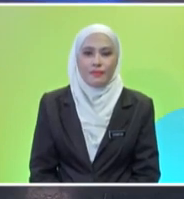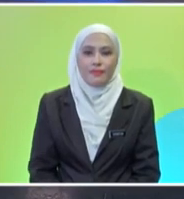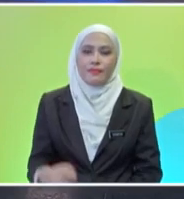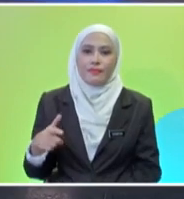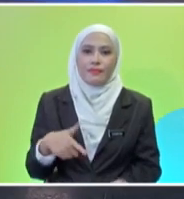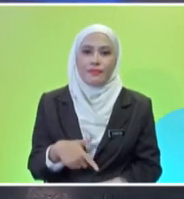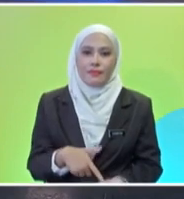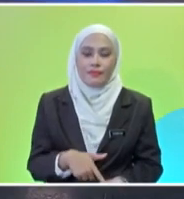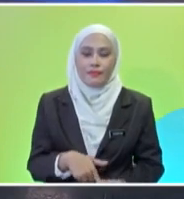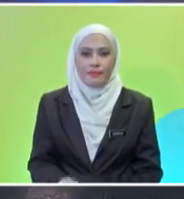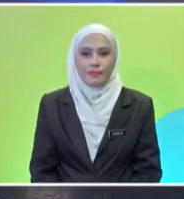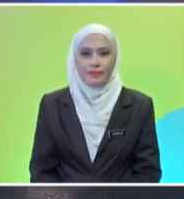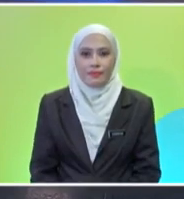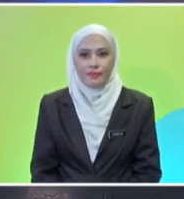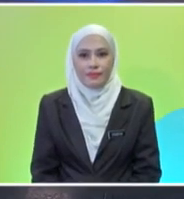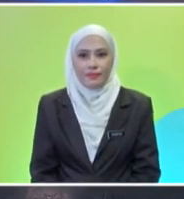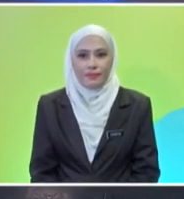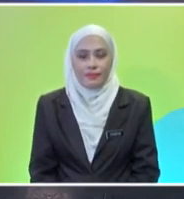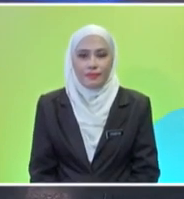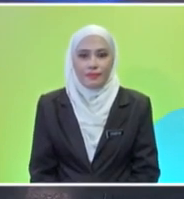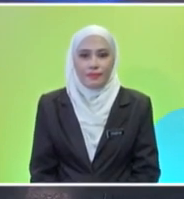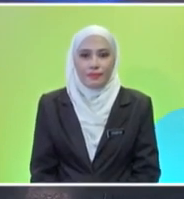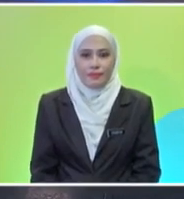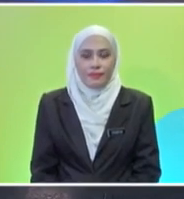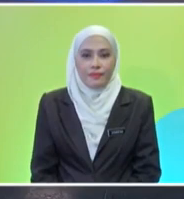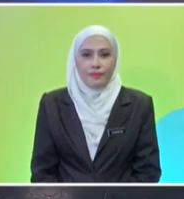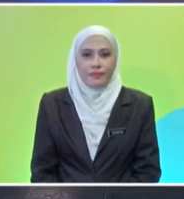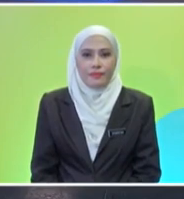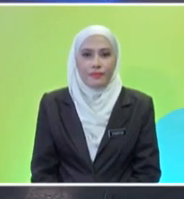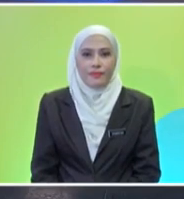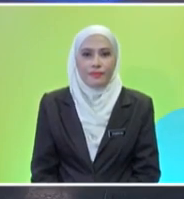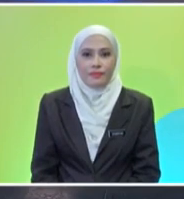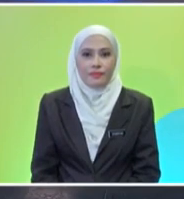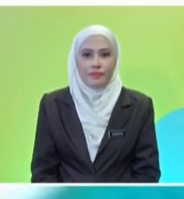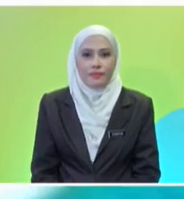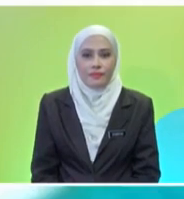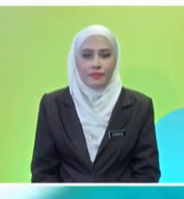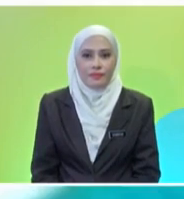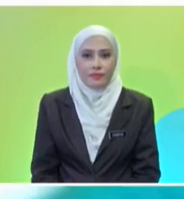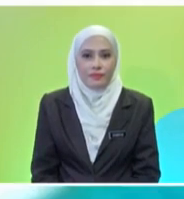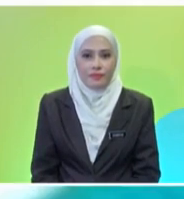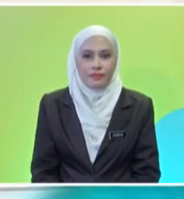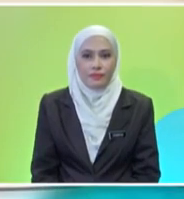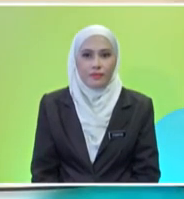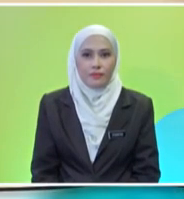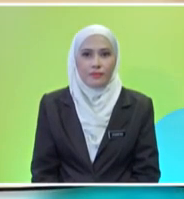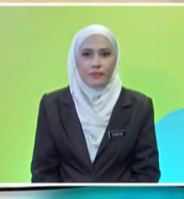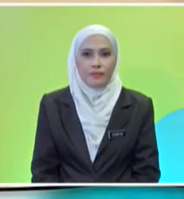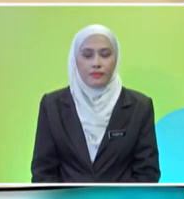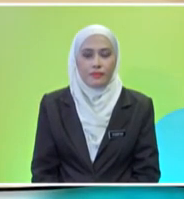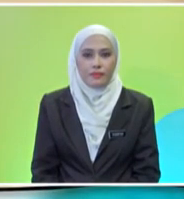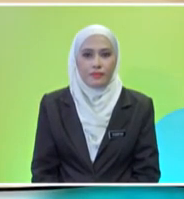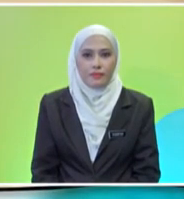Siapa pula yang seterusnya baik yang kedua nama siapa siapa ya seterusnya